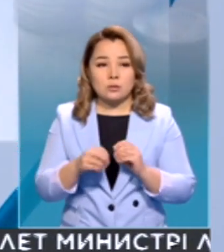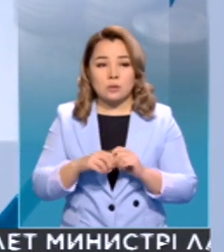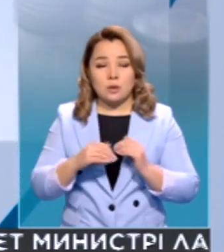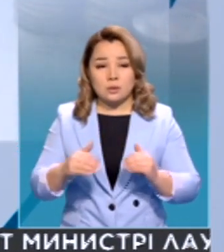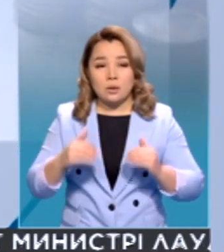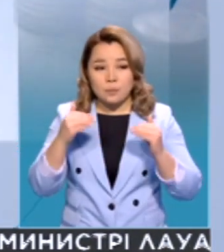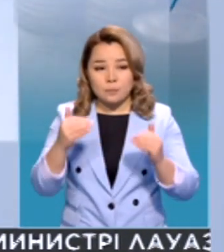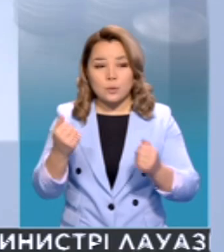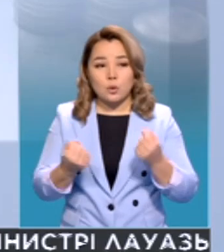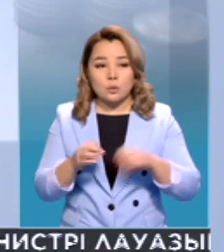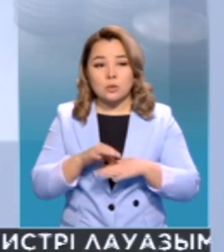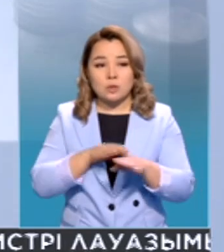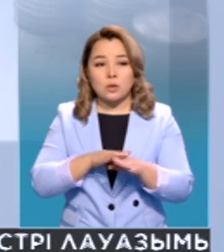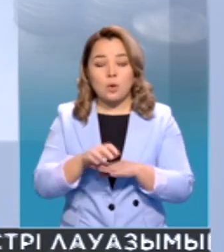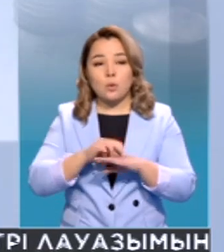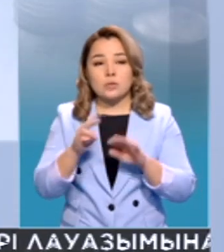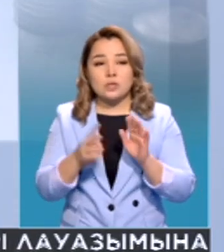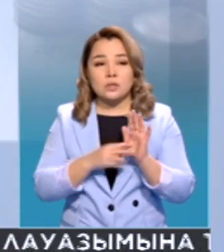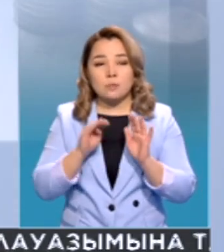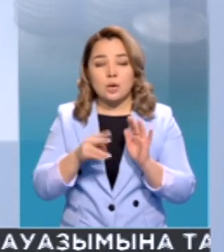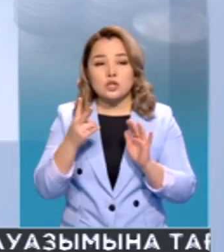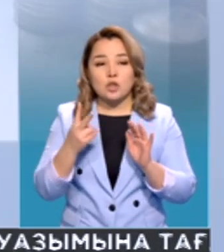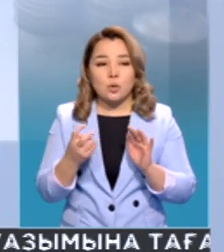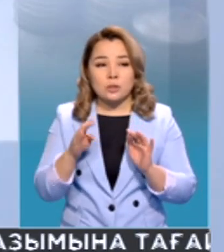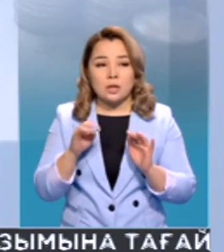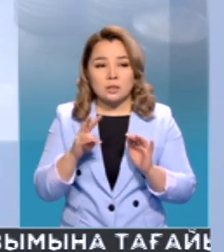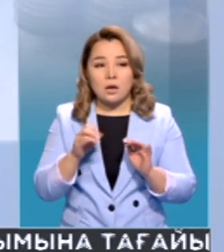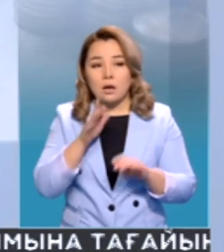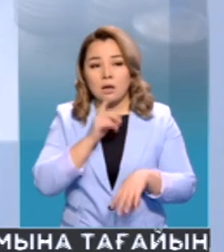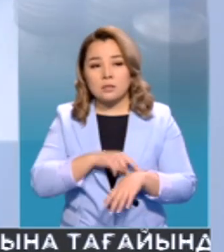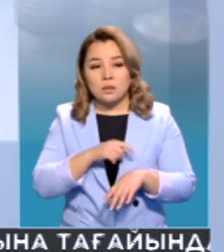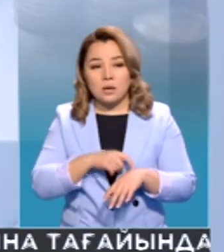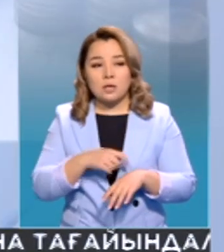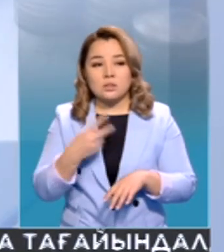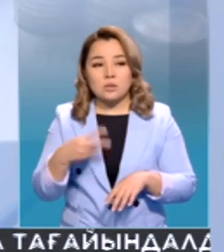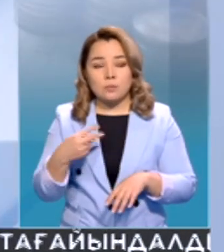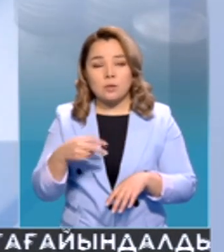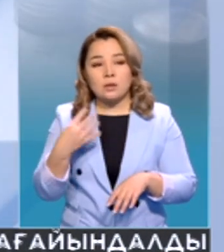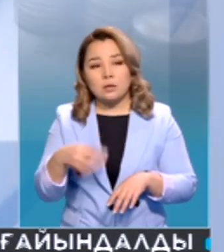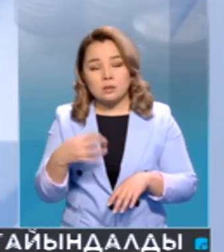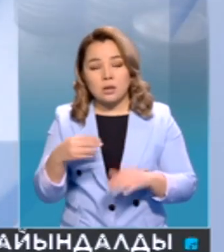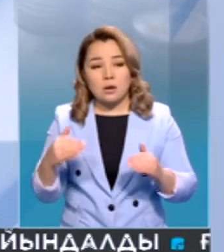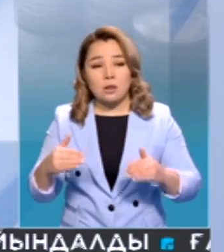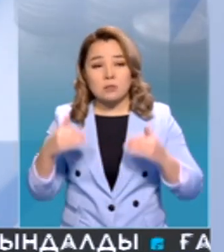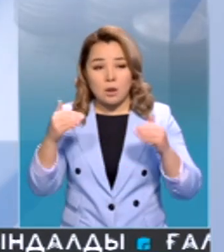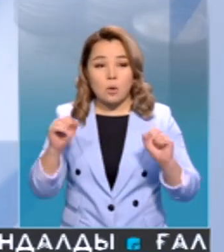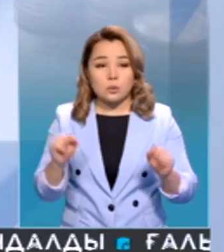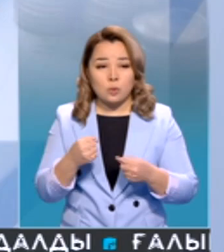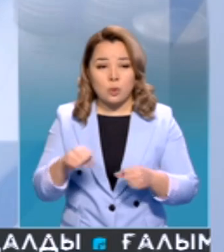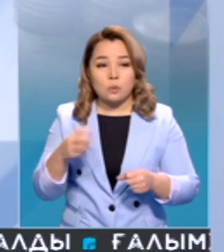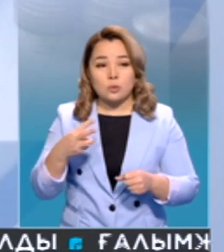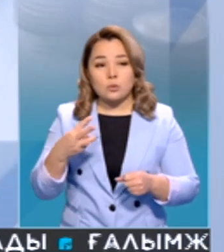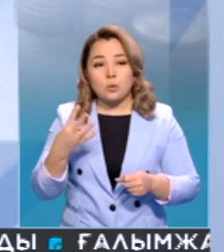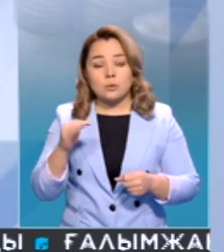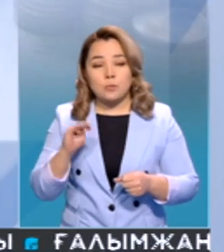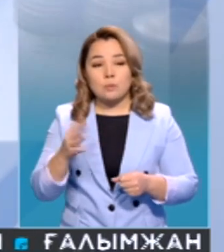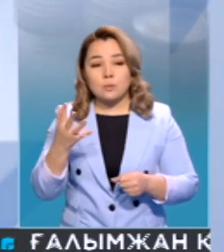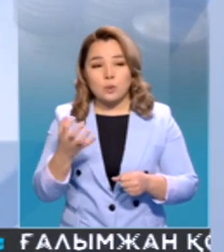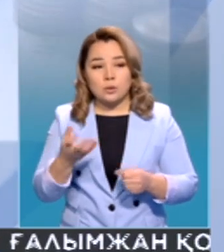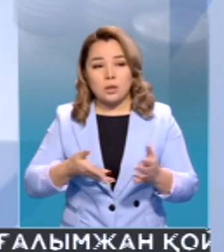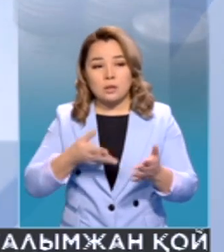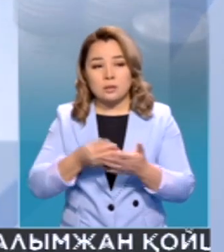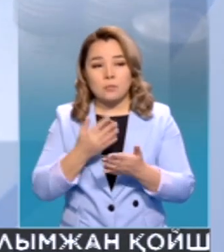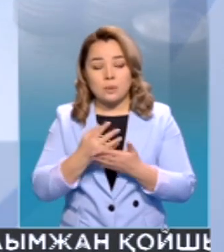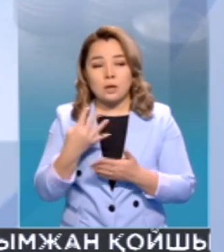үшін жүргізушілер 17250 теңге сағатына 20-40 шақырымға арттырса, 34500 теңге айыппұл